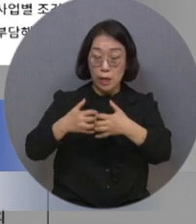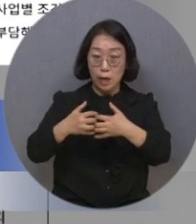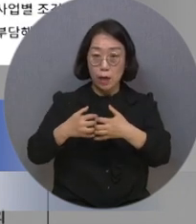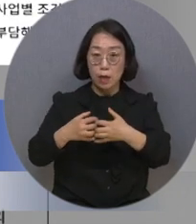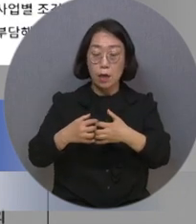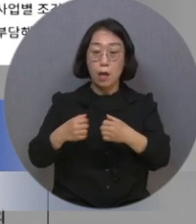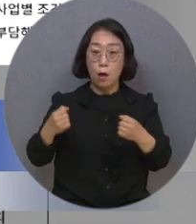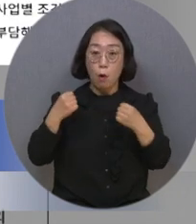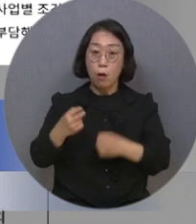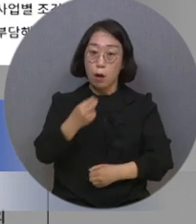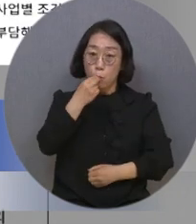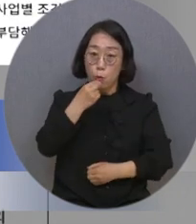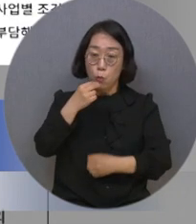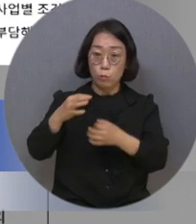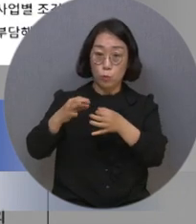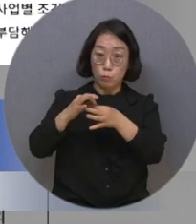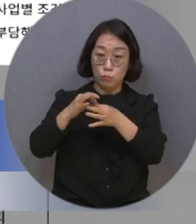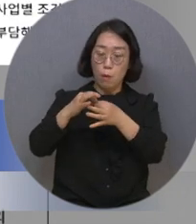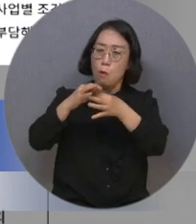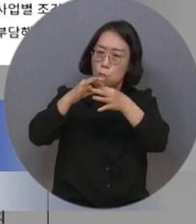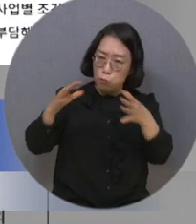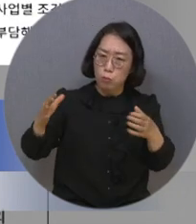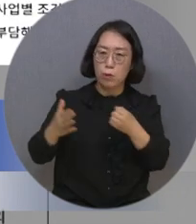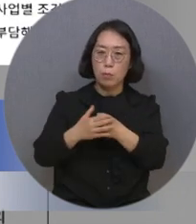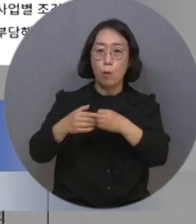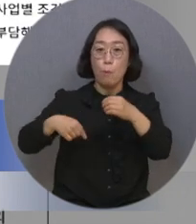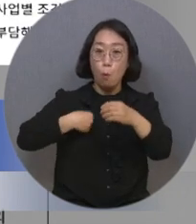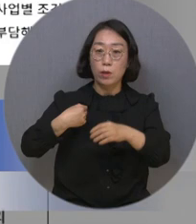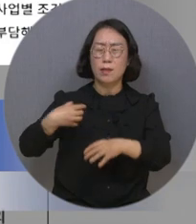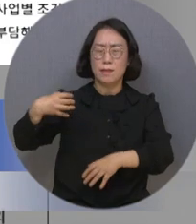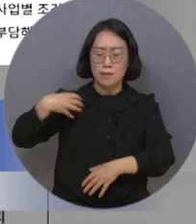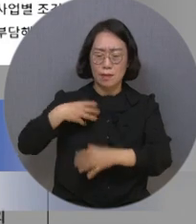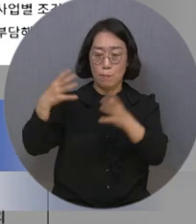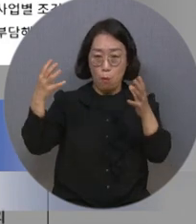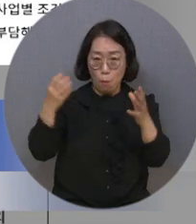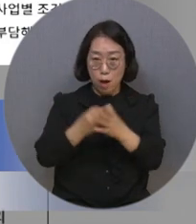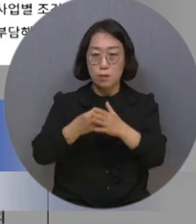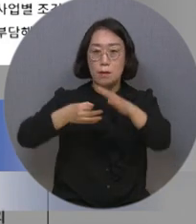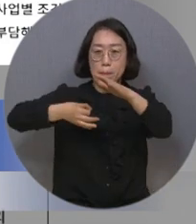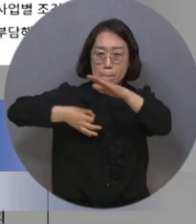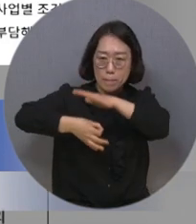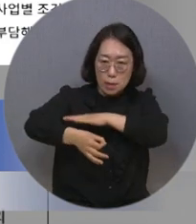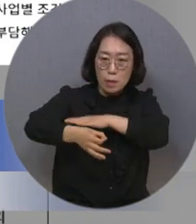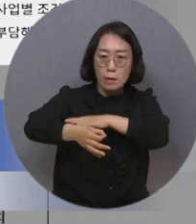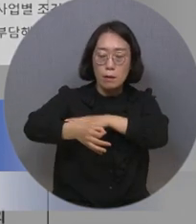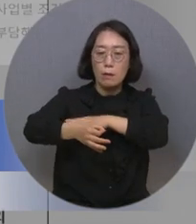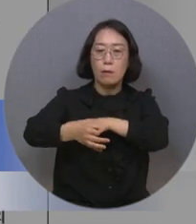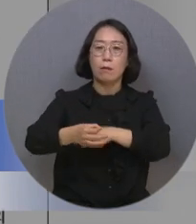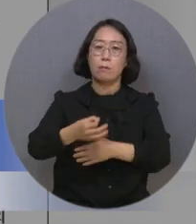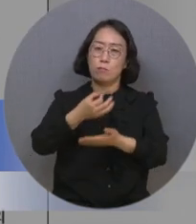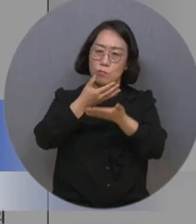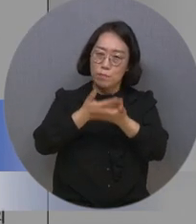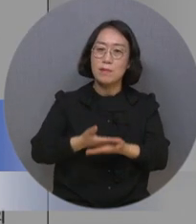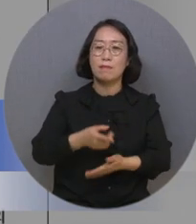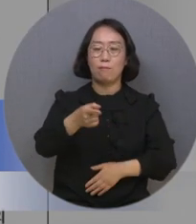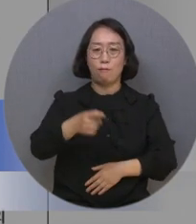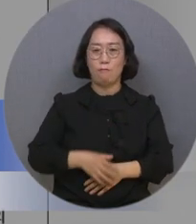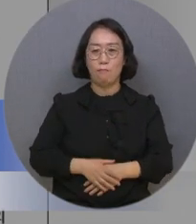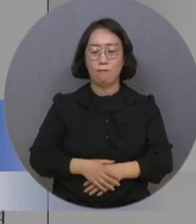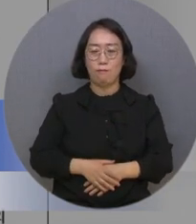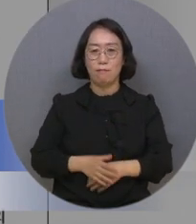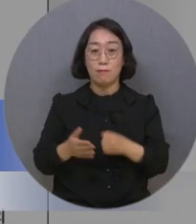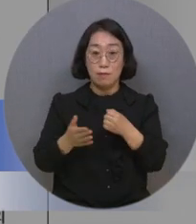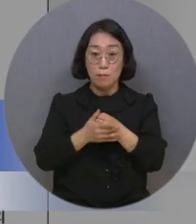의료급여 품목이 아니기 때문에 장애인 당사자는 온전히 자부담을 해야 하는 상황인 것입니다. 비단